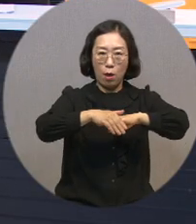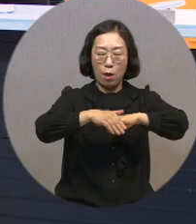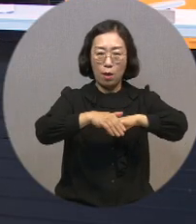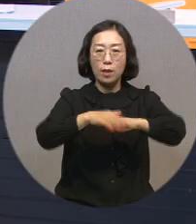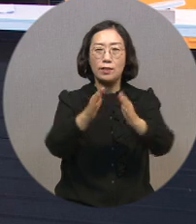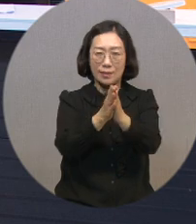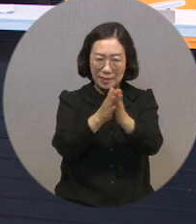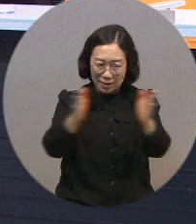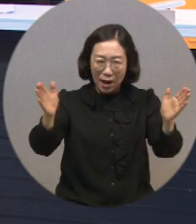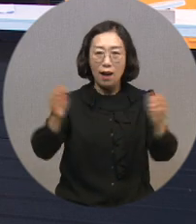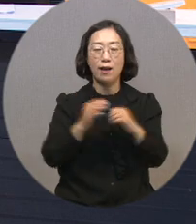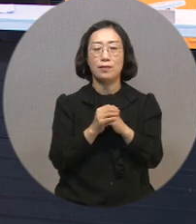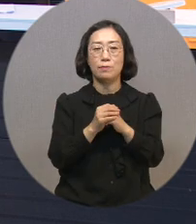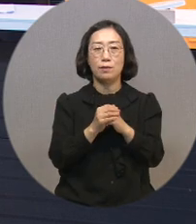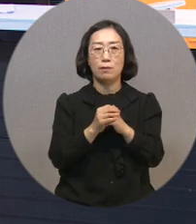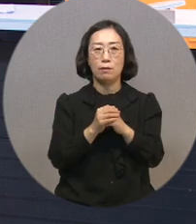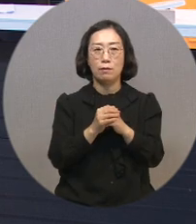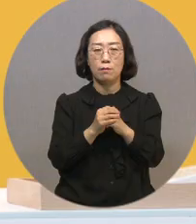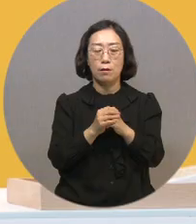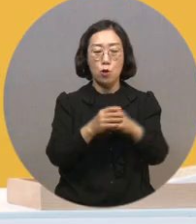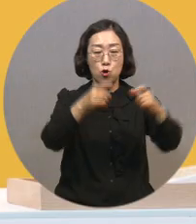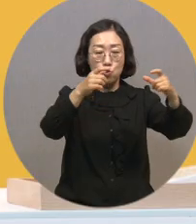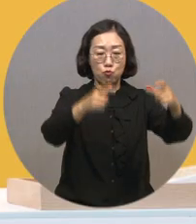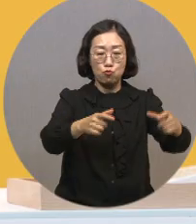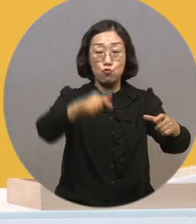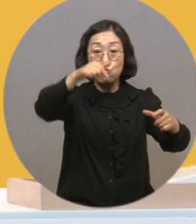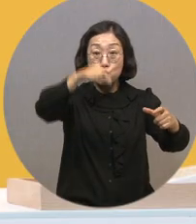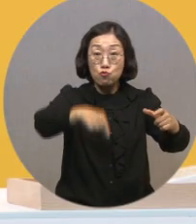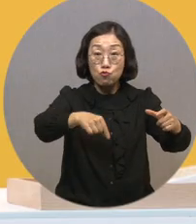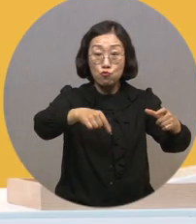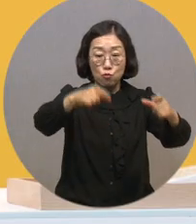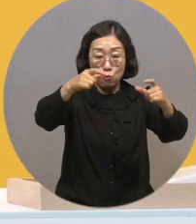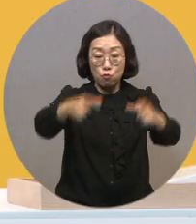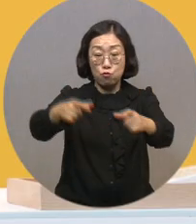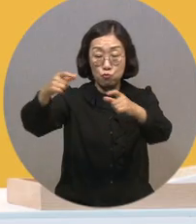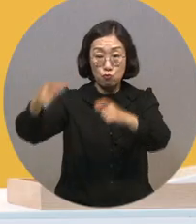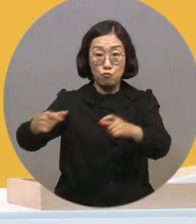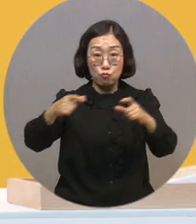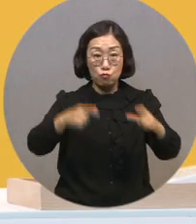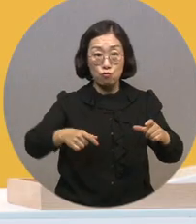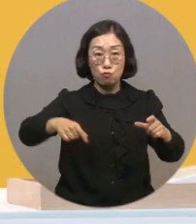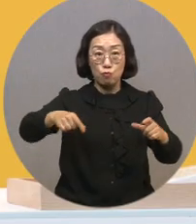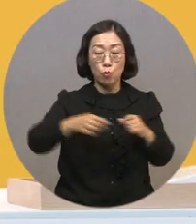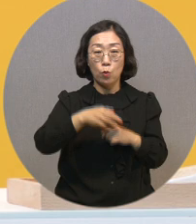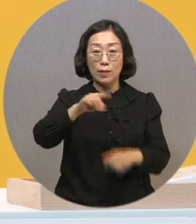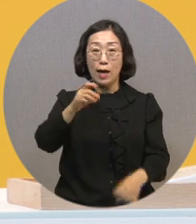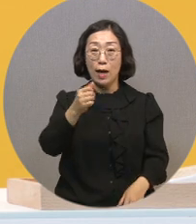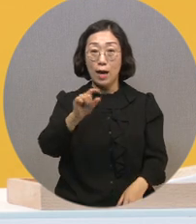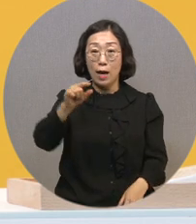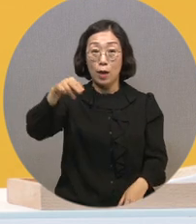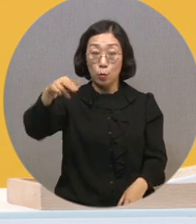들어가 있다는 말씀드리고 각 구 단위 예, 그다음에 사도 가장 지금 내가 이